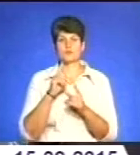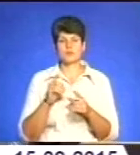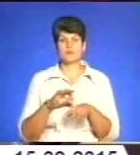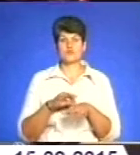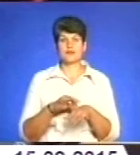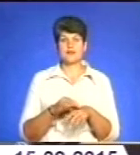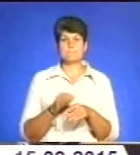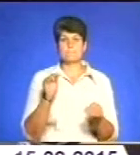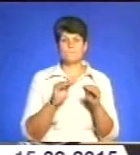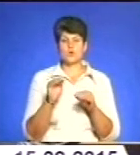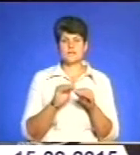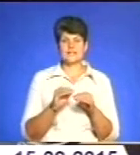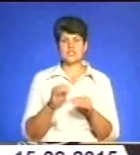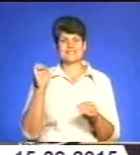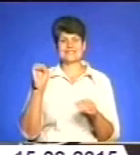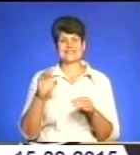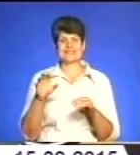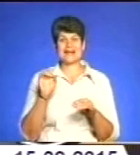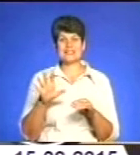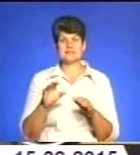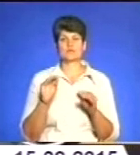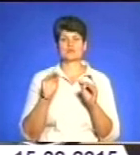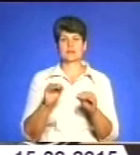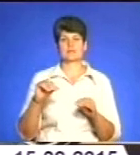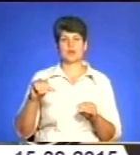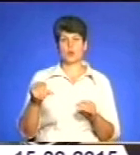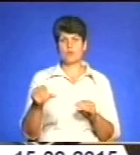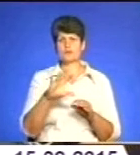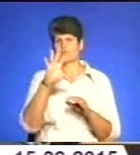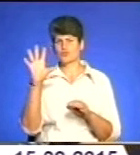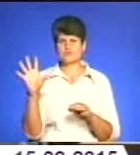монтаж сигналізації тривожної та встановила тривожні кнопки у всіх